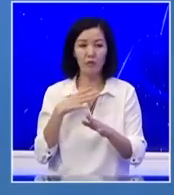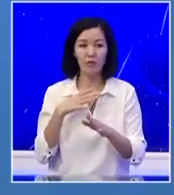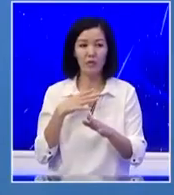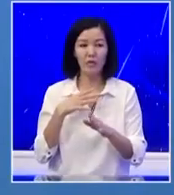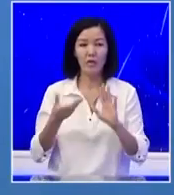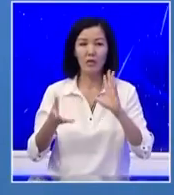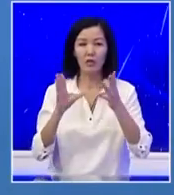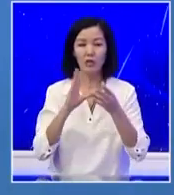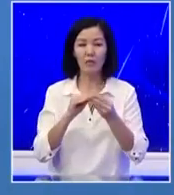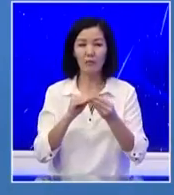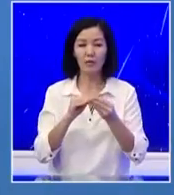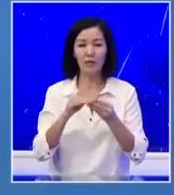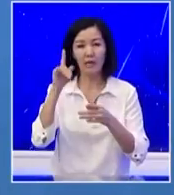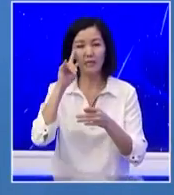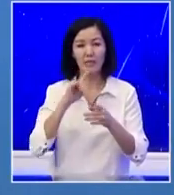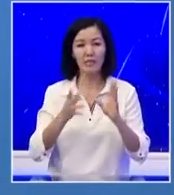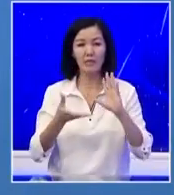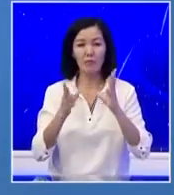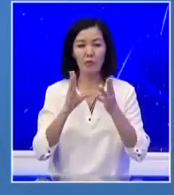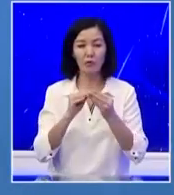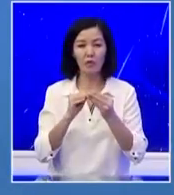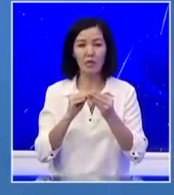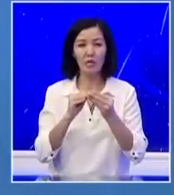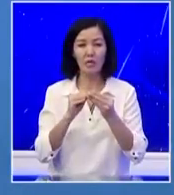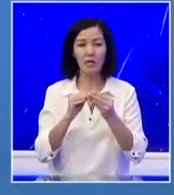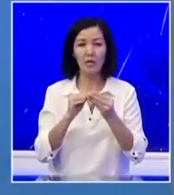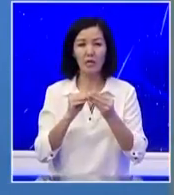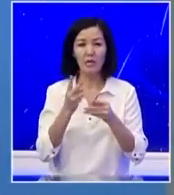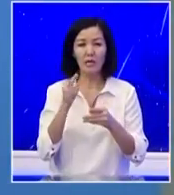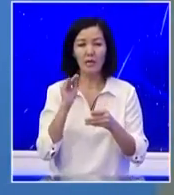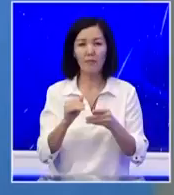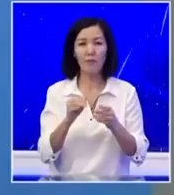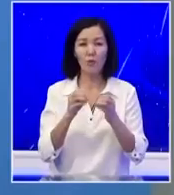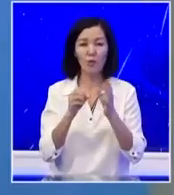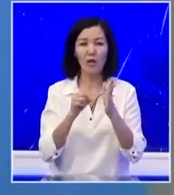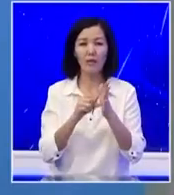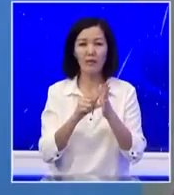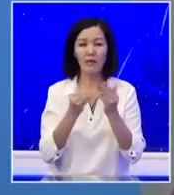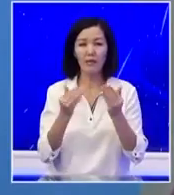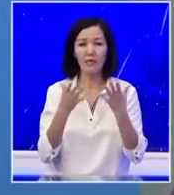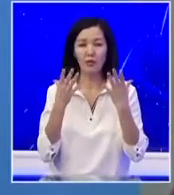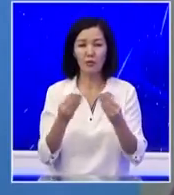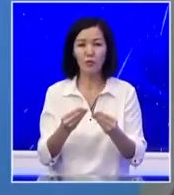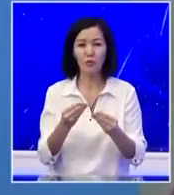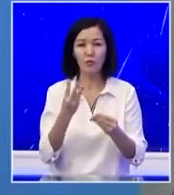Жалпы емделіп табыл болған 2016 науқас, қазіргі уақытта